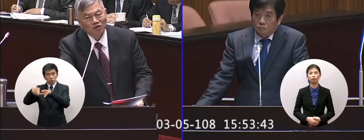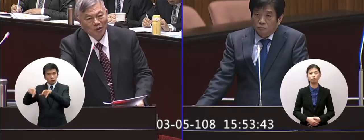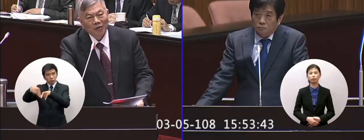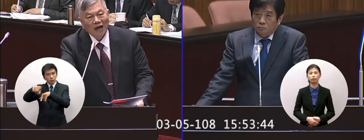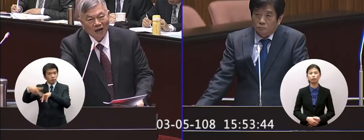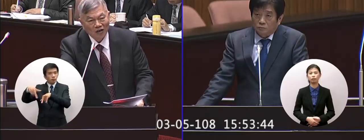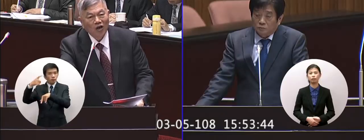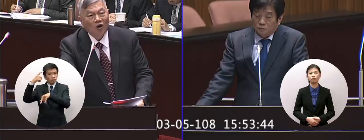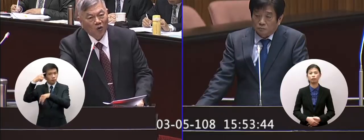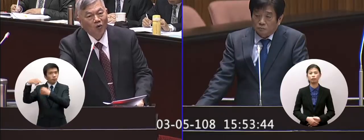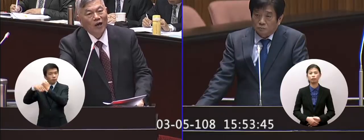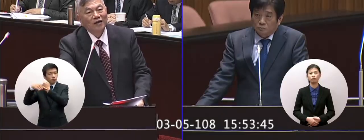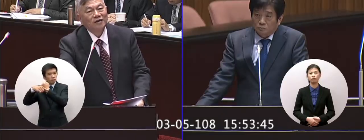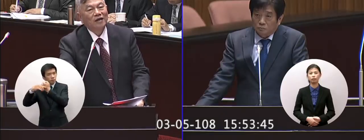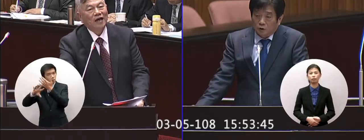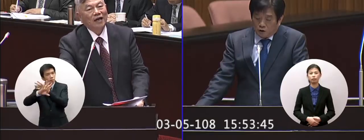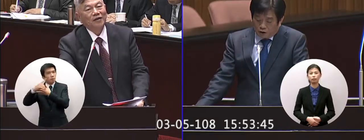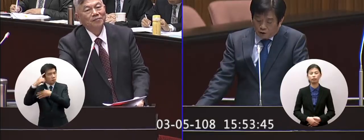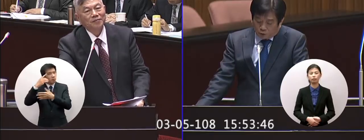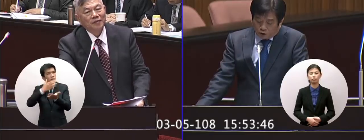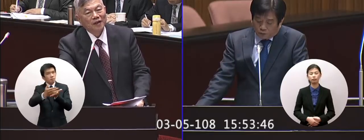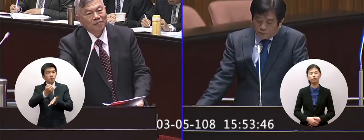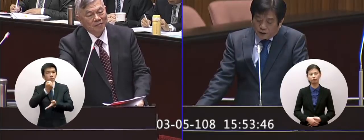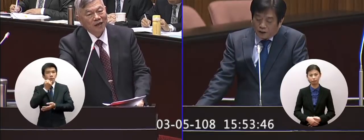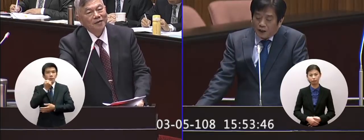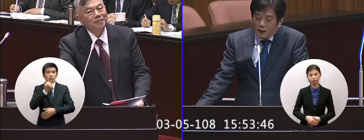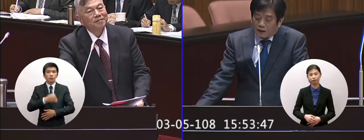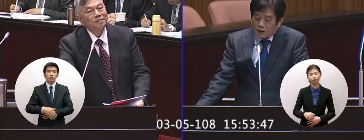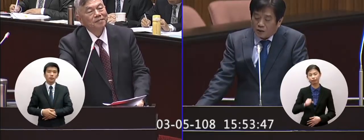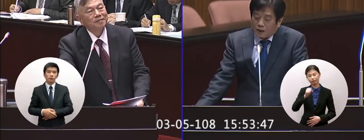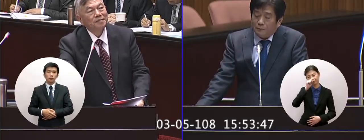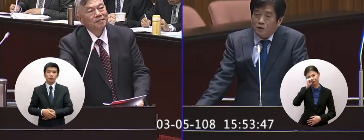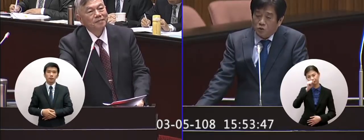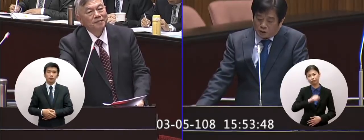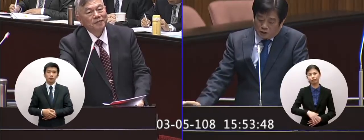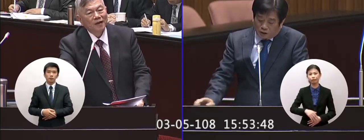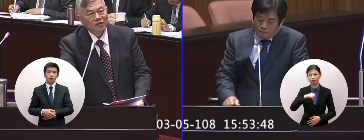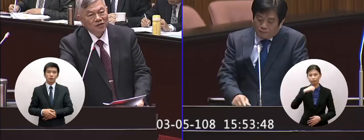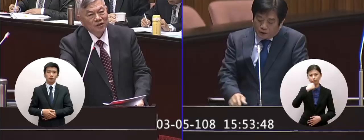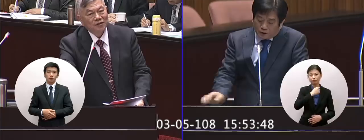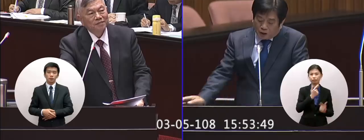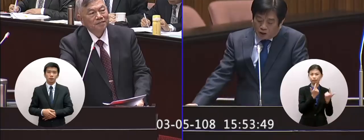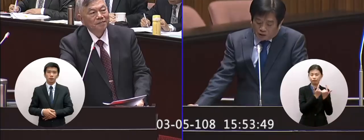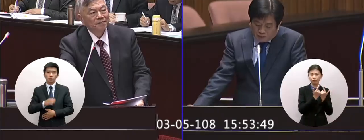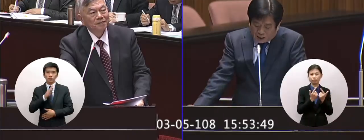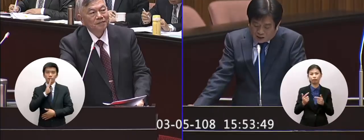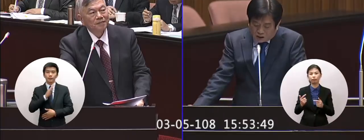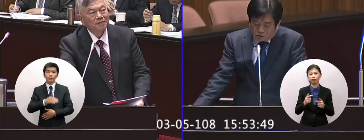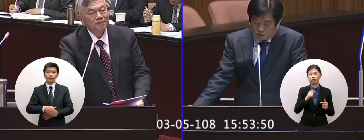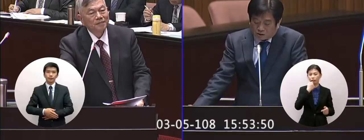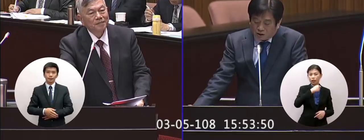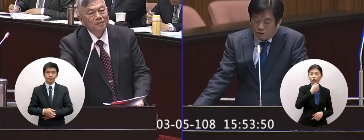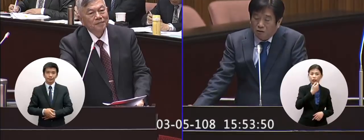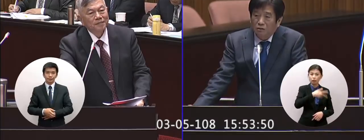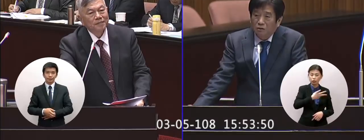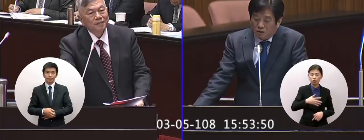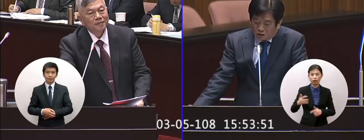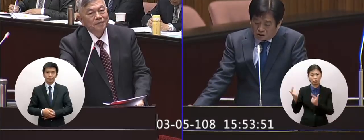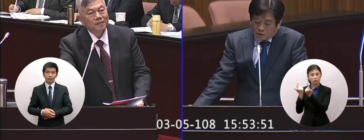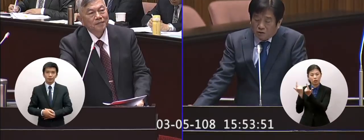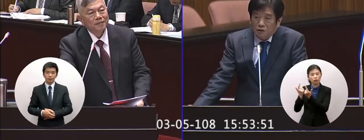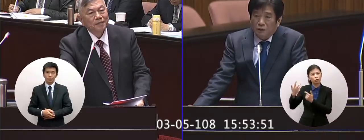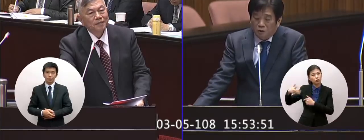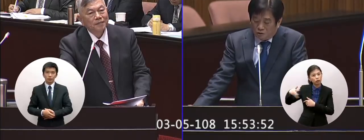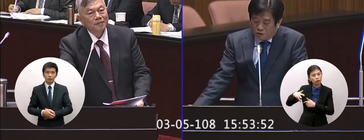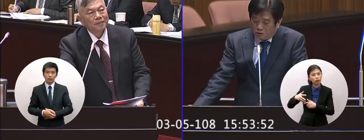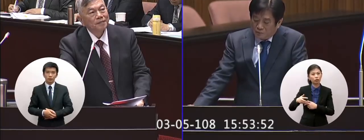有敢有啥物较好的方法。 好，因为部长，因为咱的台水甲北水吼， 是。 你讲吼，咱的一度11块，